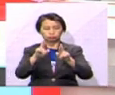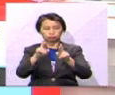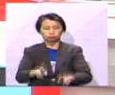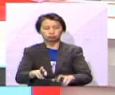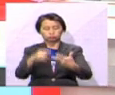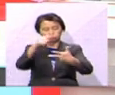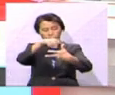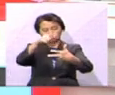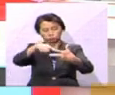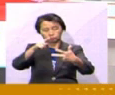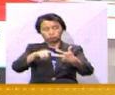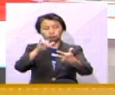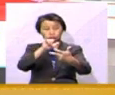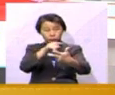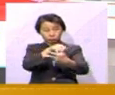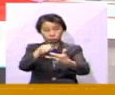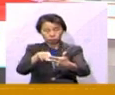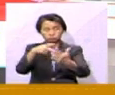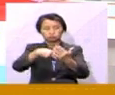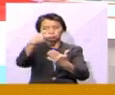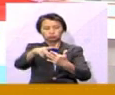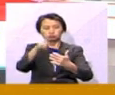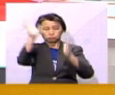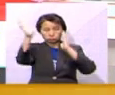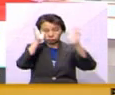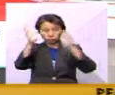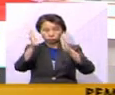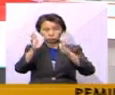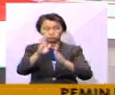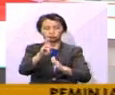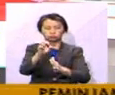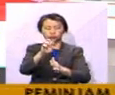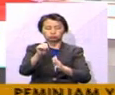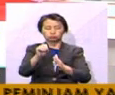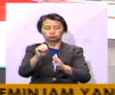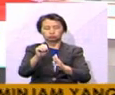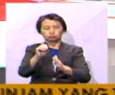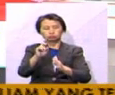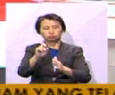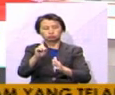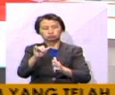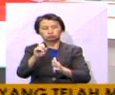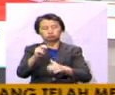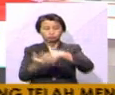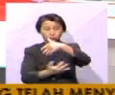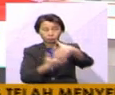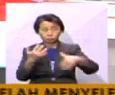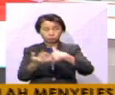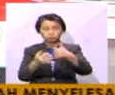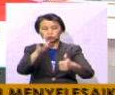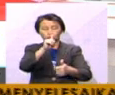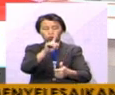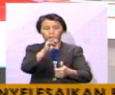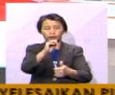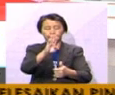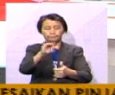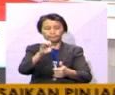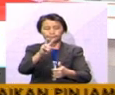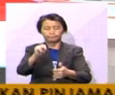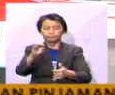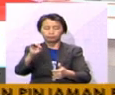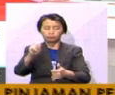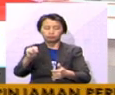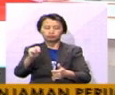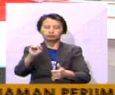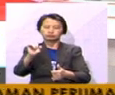Tiga inisiatif berkenaan ialah program Satu Malaysia Biodiversity Enforcement Operation Network 1M Beyond Ops